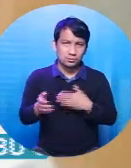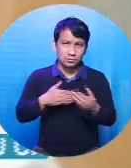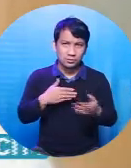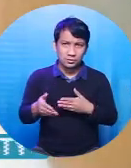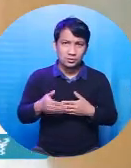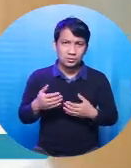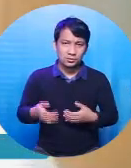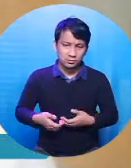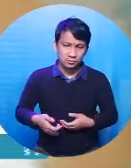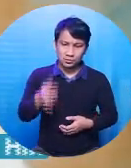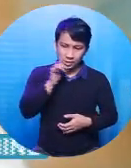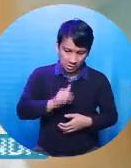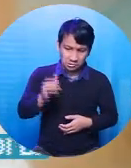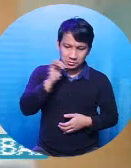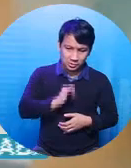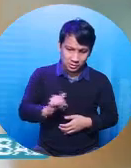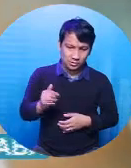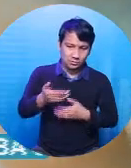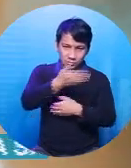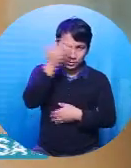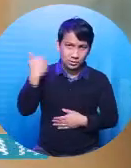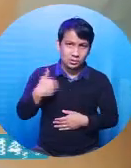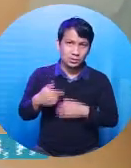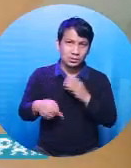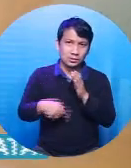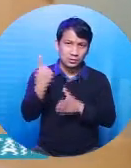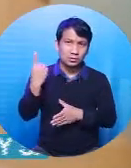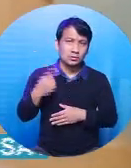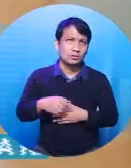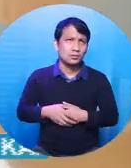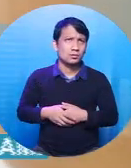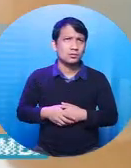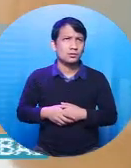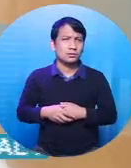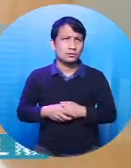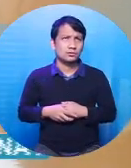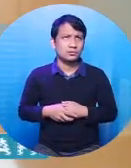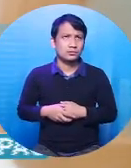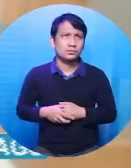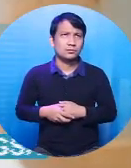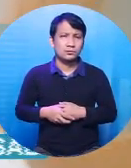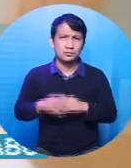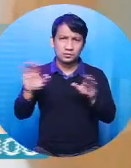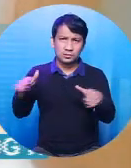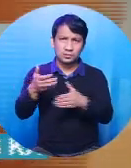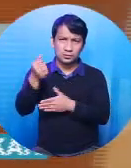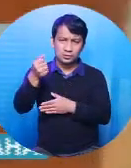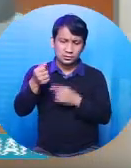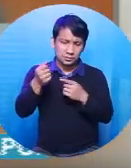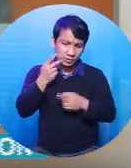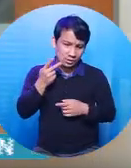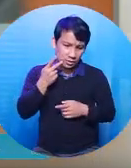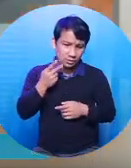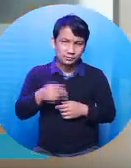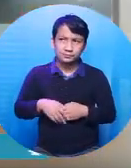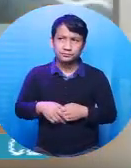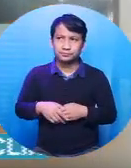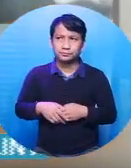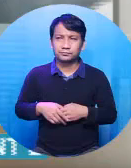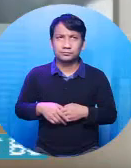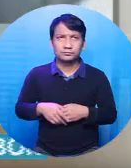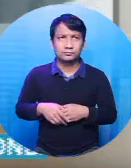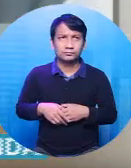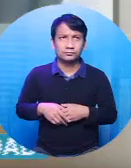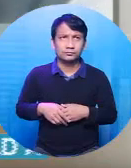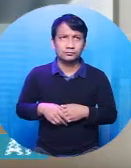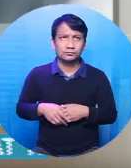sa inom para makalimutan kanya kahit saglit lang. Okay. Makasingit ako, Kayla. Kayla.